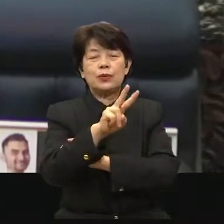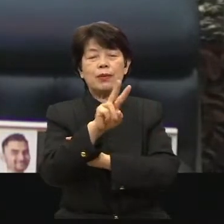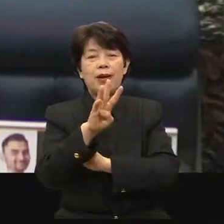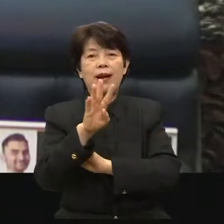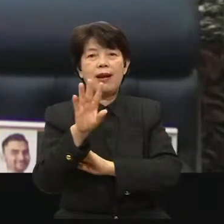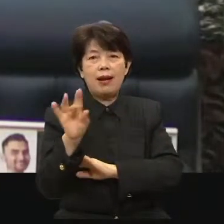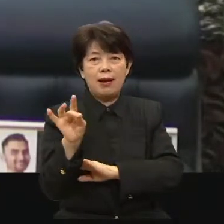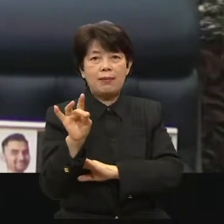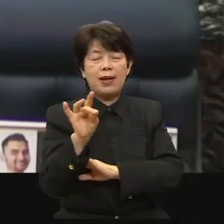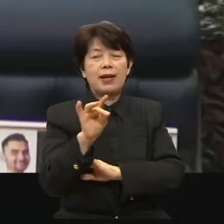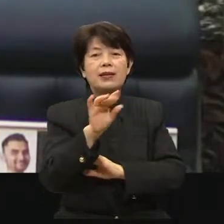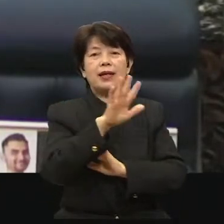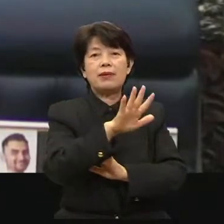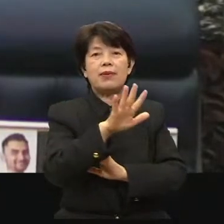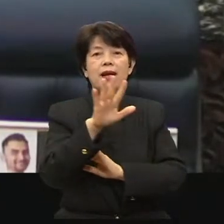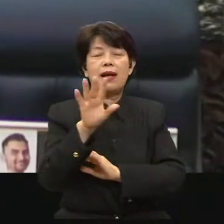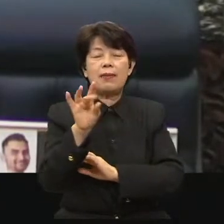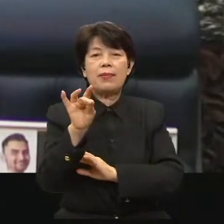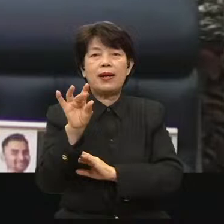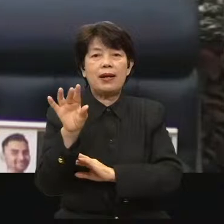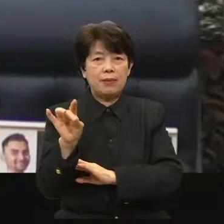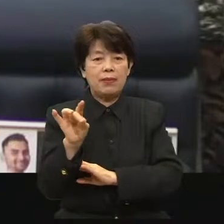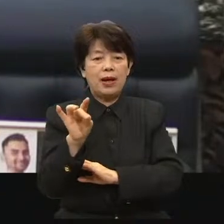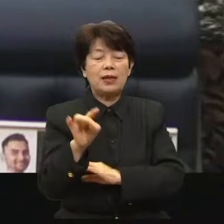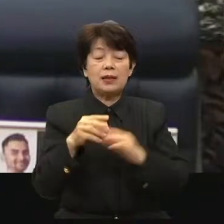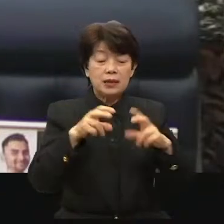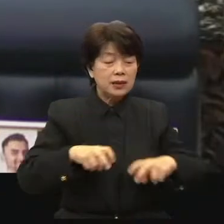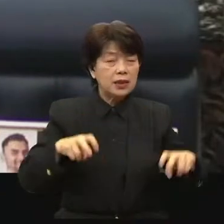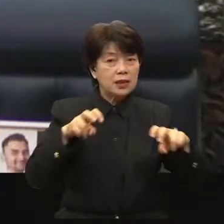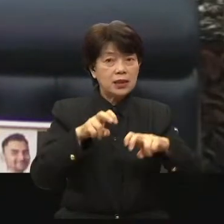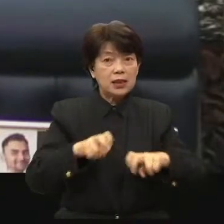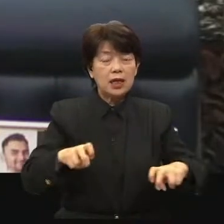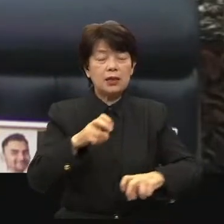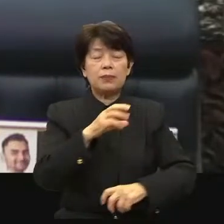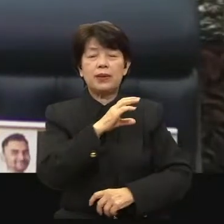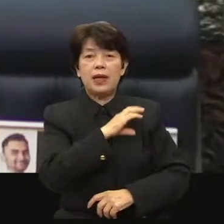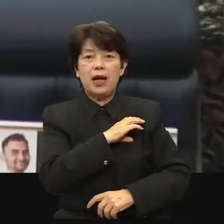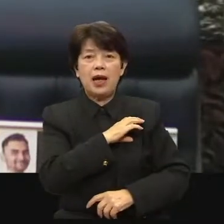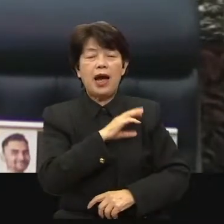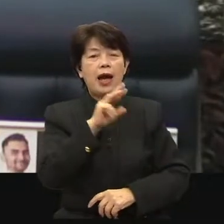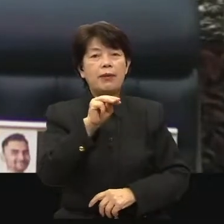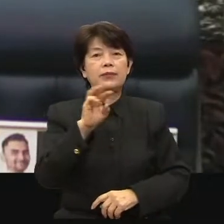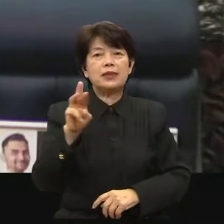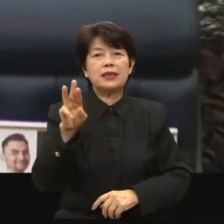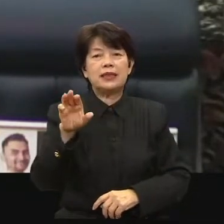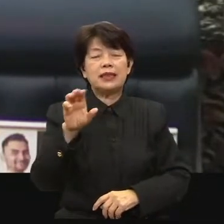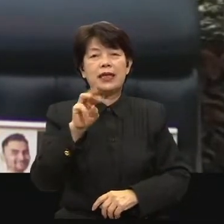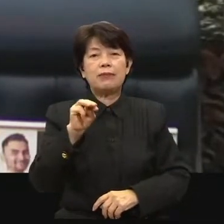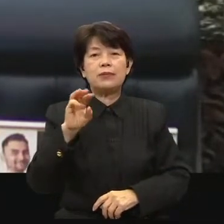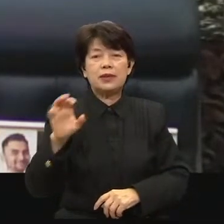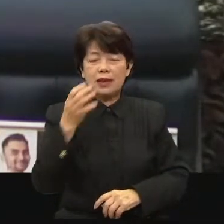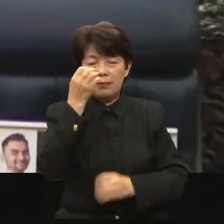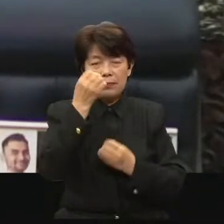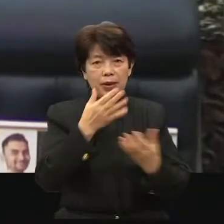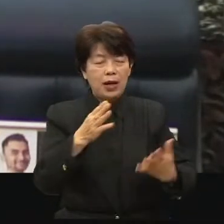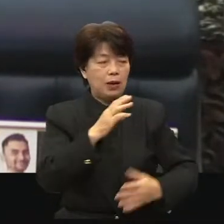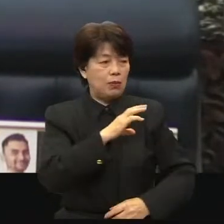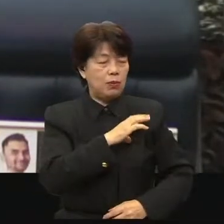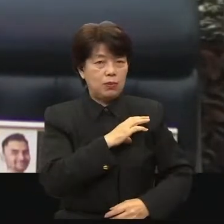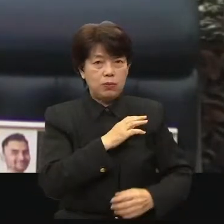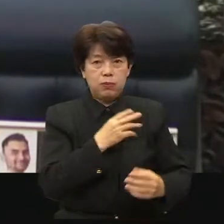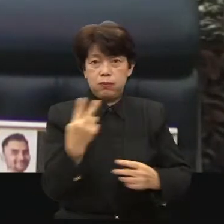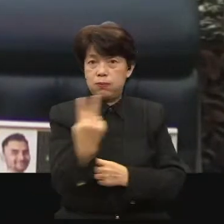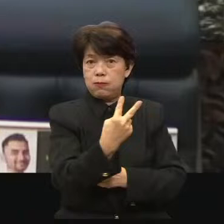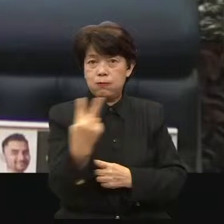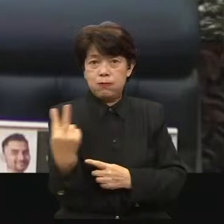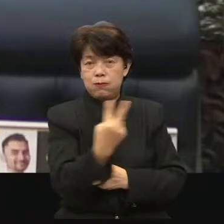588. Semasa pemeriksaan dijalankan, pegawai diberi kuasa oleh MCMC atau pegawai polis berkenaan